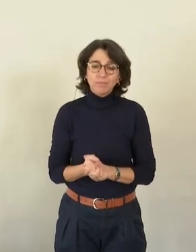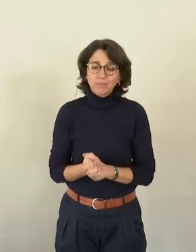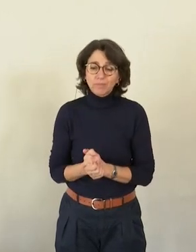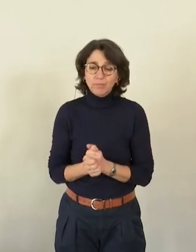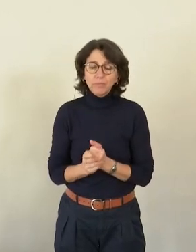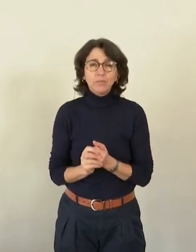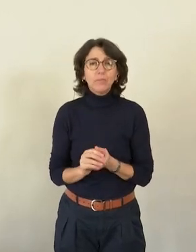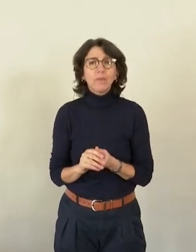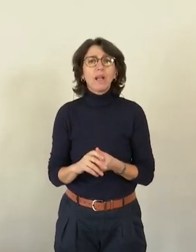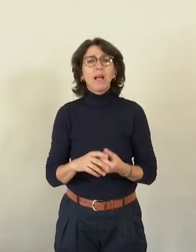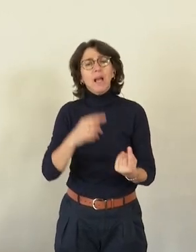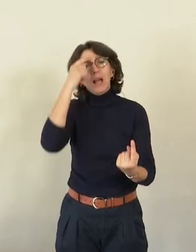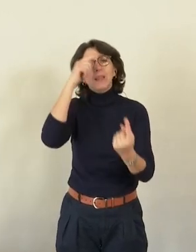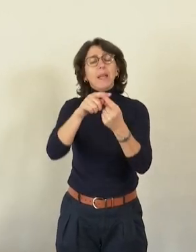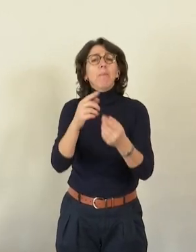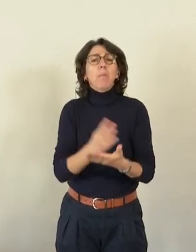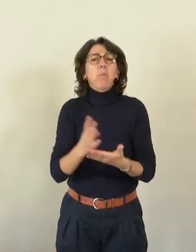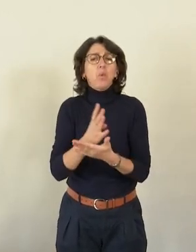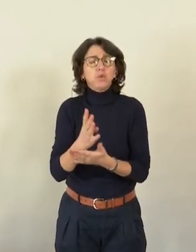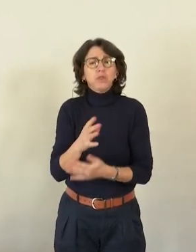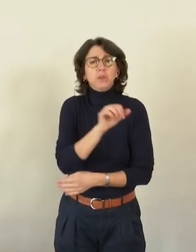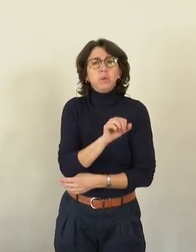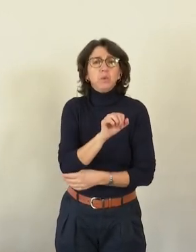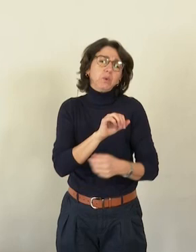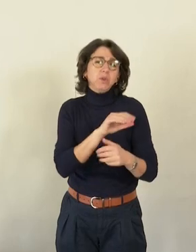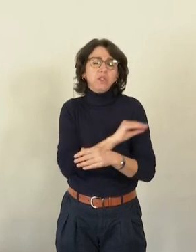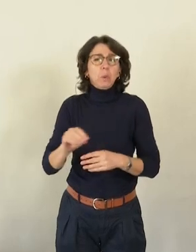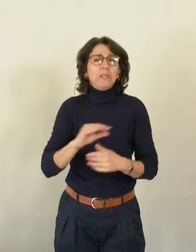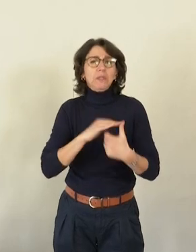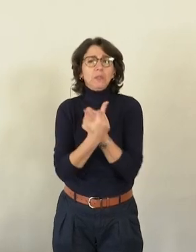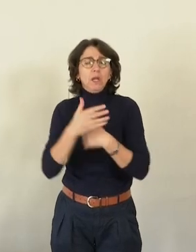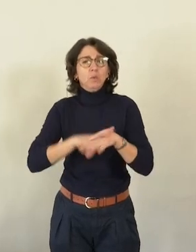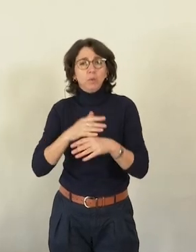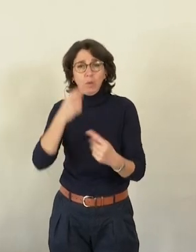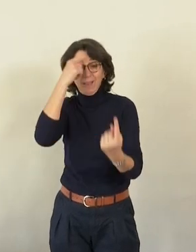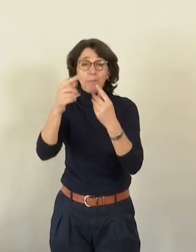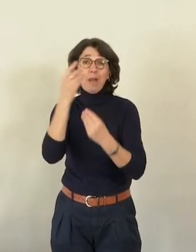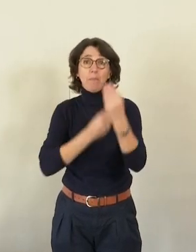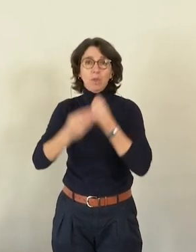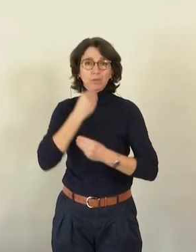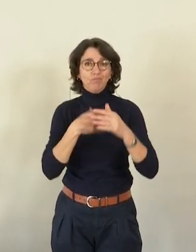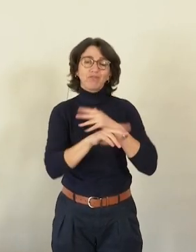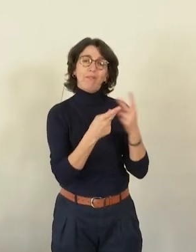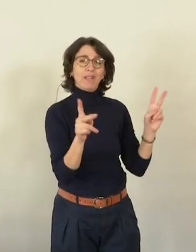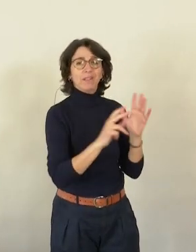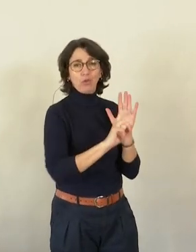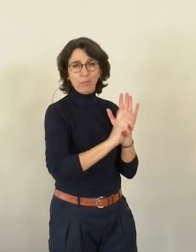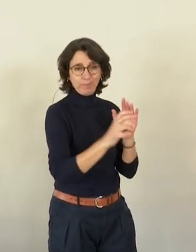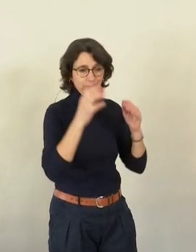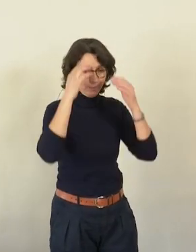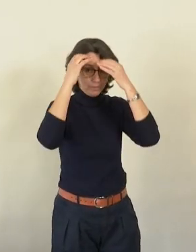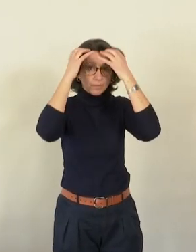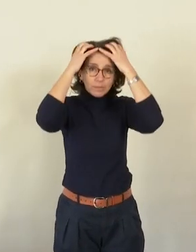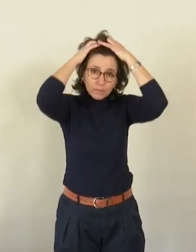délibération cadre sur le projet de sécurité sociale de l'alimentation à Grenoble et salut qui fait